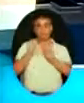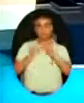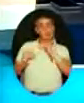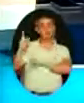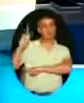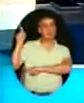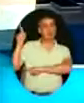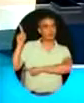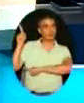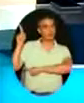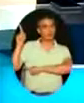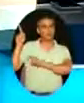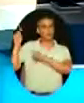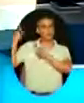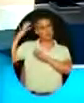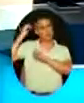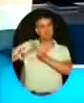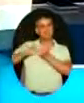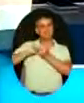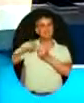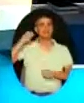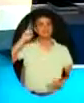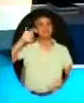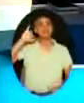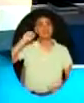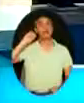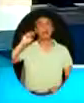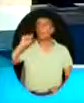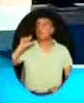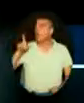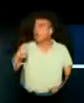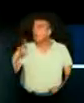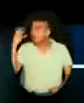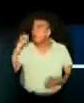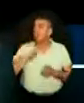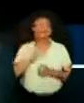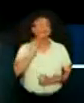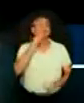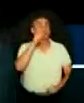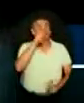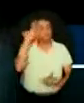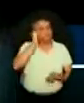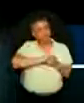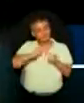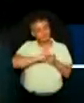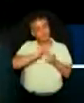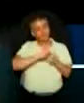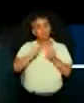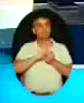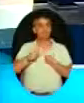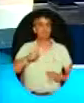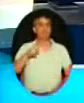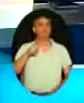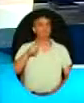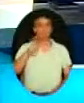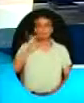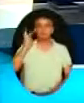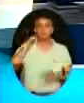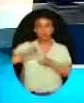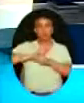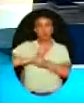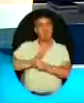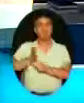העליון, למלכת הארס, מרים נאור, שעושה הכל... מרים נאור? מלכת הארס, מרים נאור, שבאופן